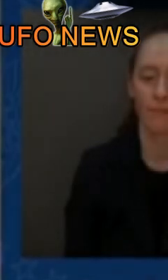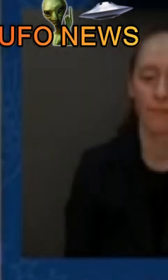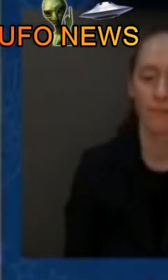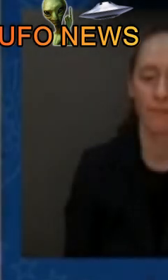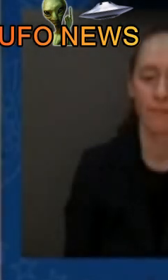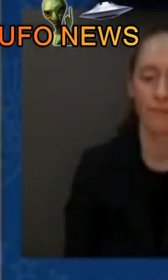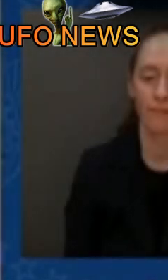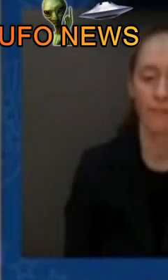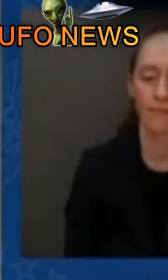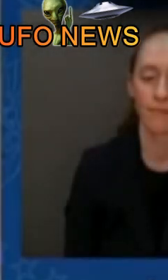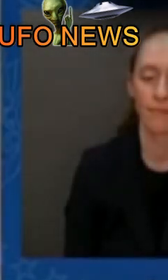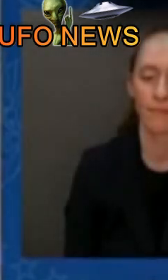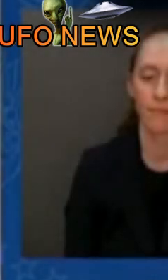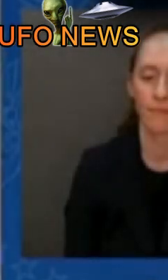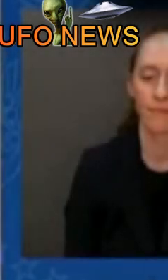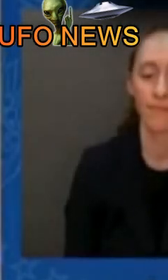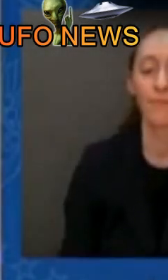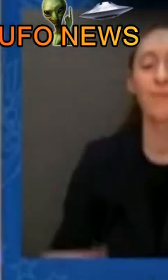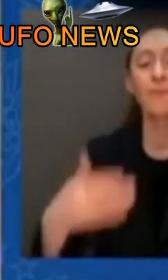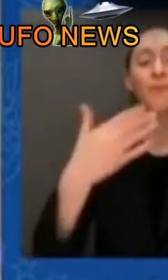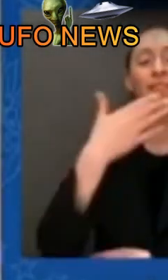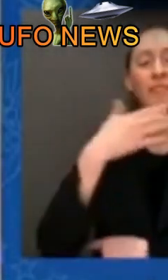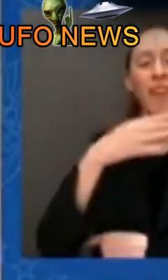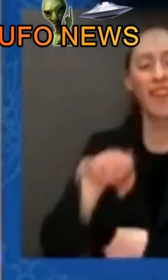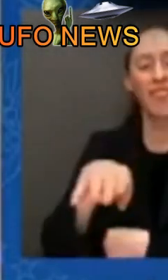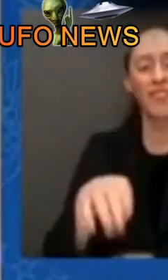Good afternoon.